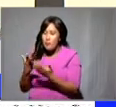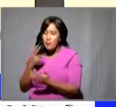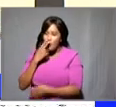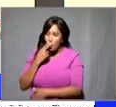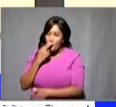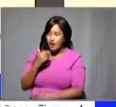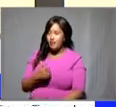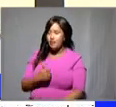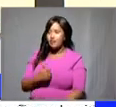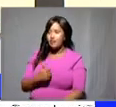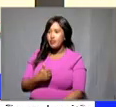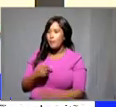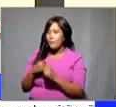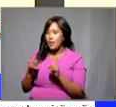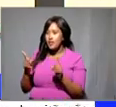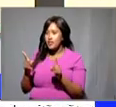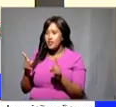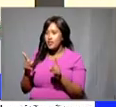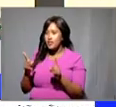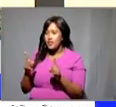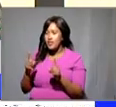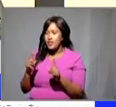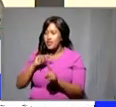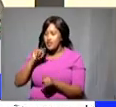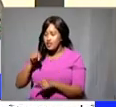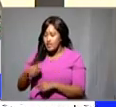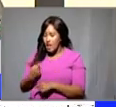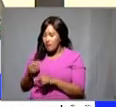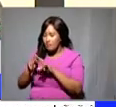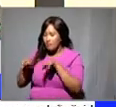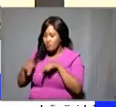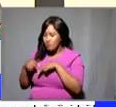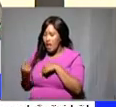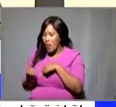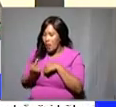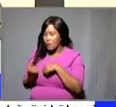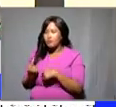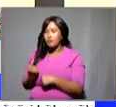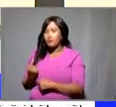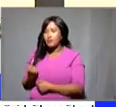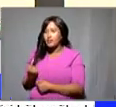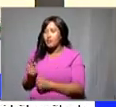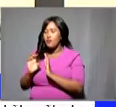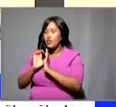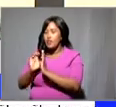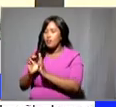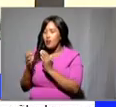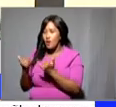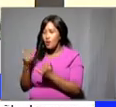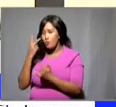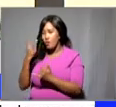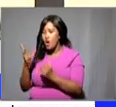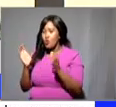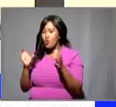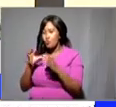winayo nwanyita but self quarantine natoginya ati andu megu ona tari uri nona agonwo ni the council of